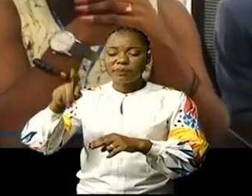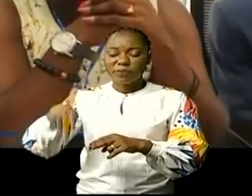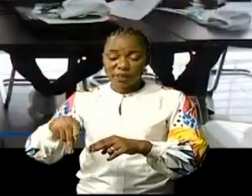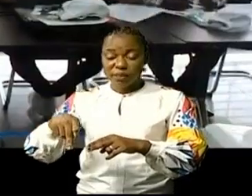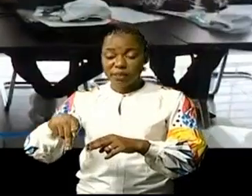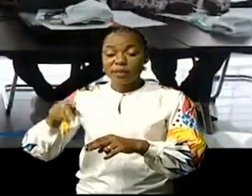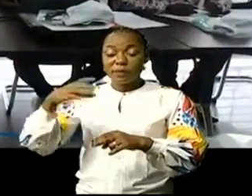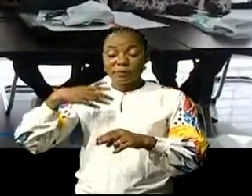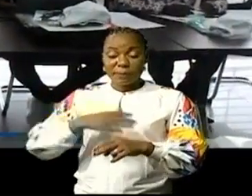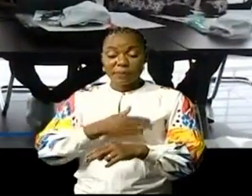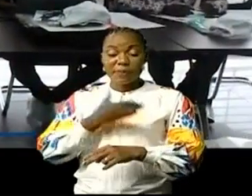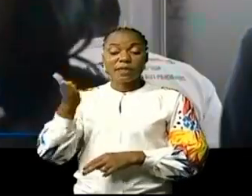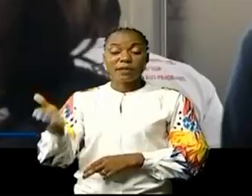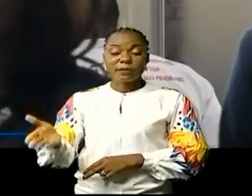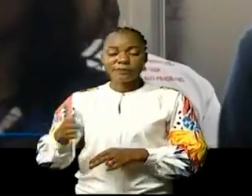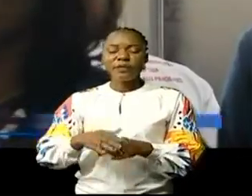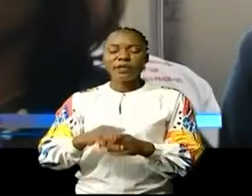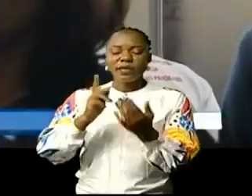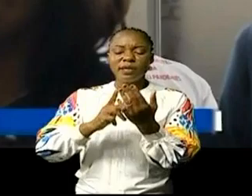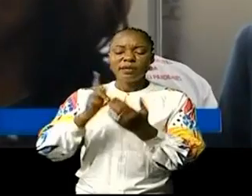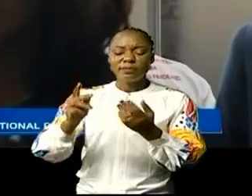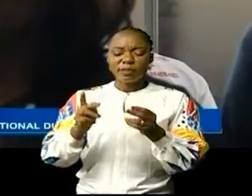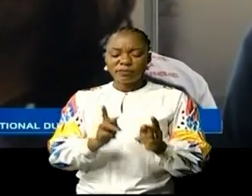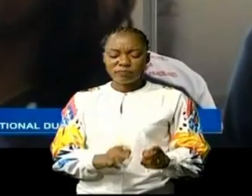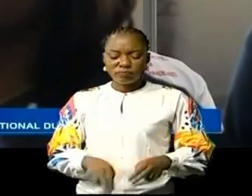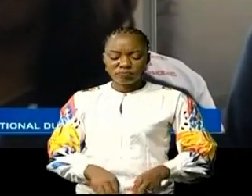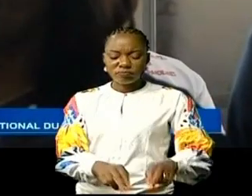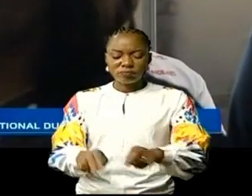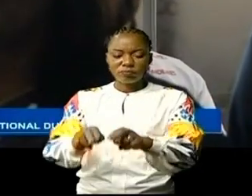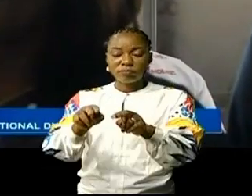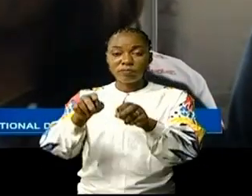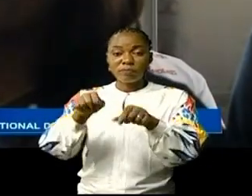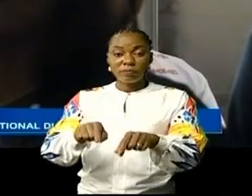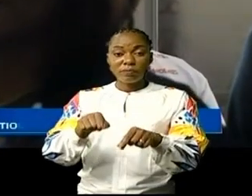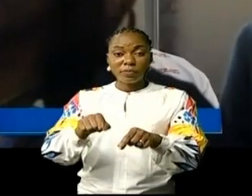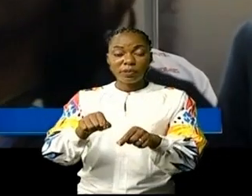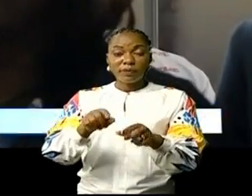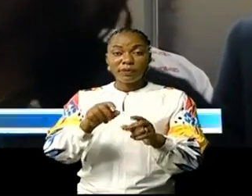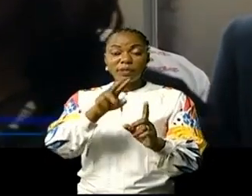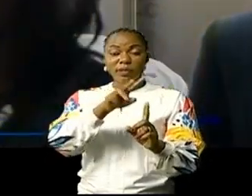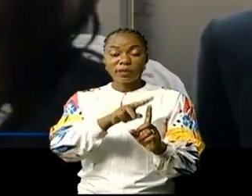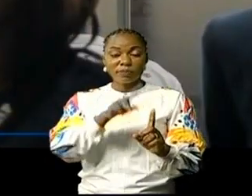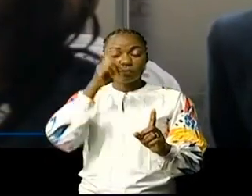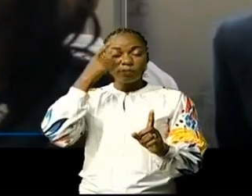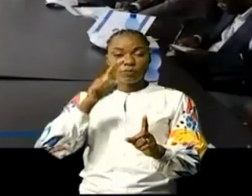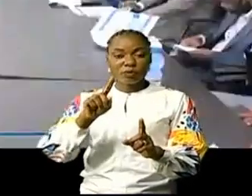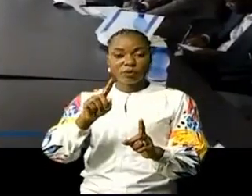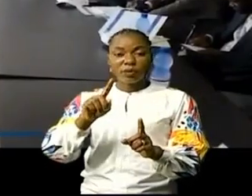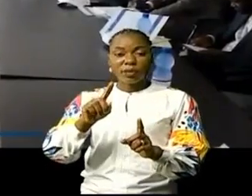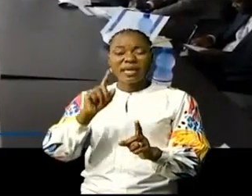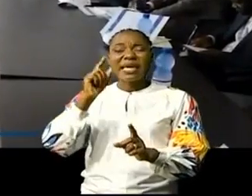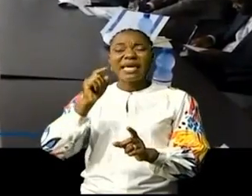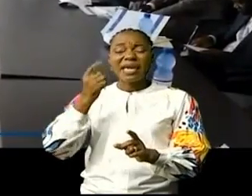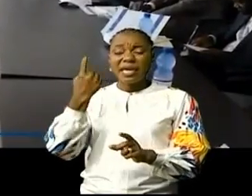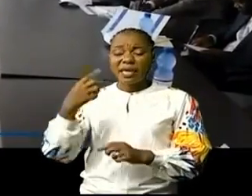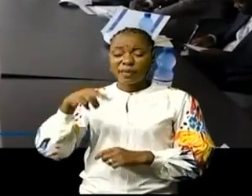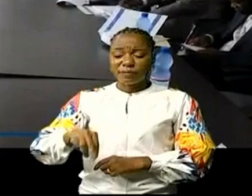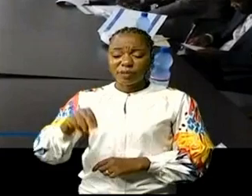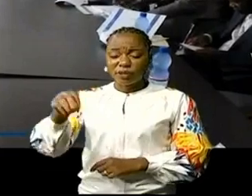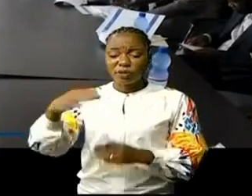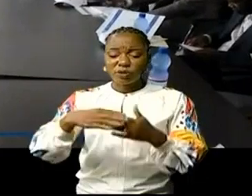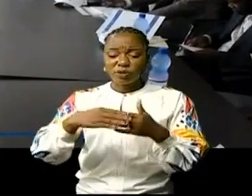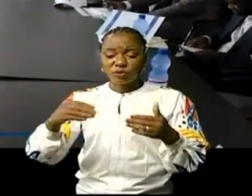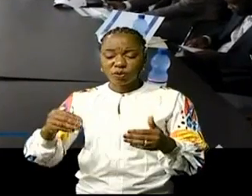Mbo Moudiri. Il y a un plan stratégique qui a été mis, qui doit être respecté, qui manque où les gaps, c'est plus de 1 milliard de dollars qu'on